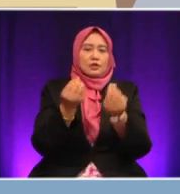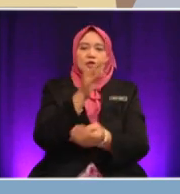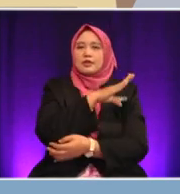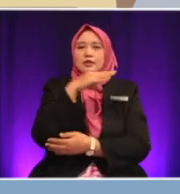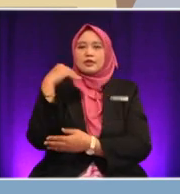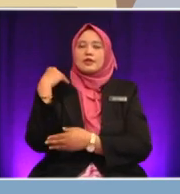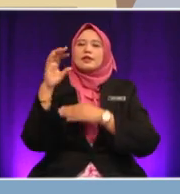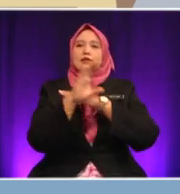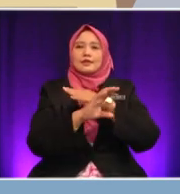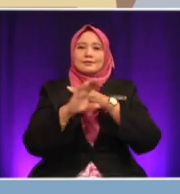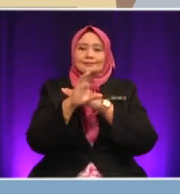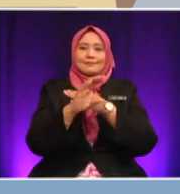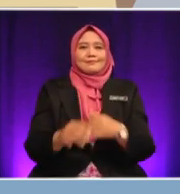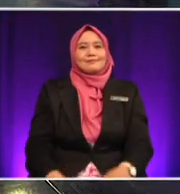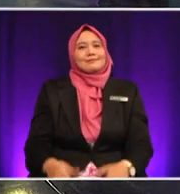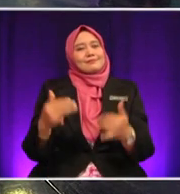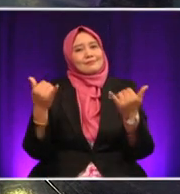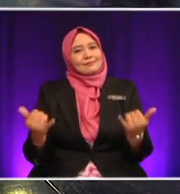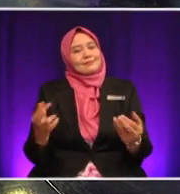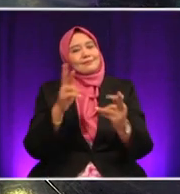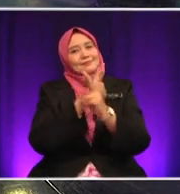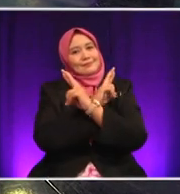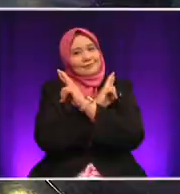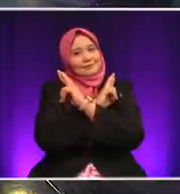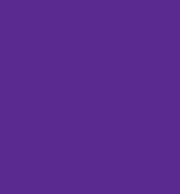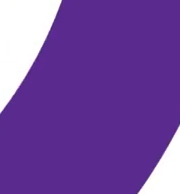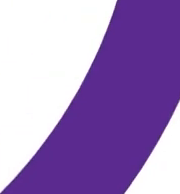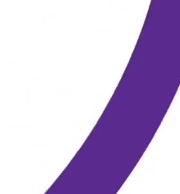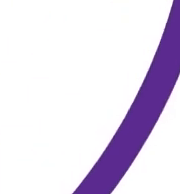dan kita akan kembali kesukses SPM